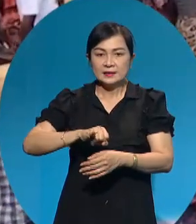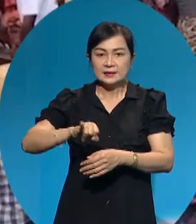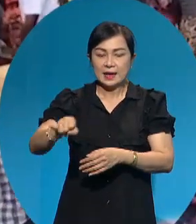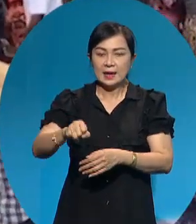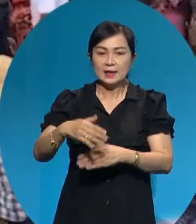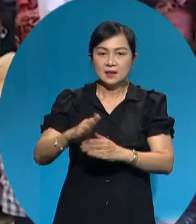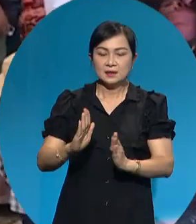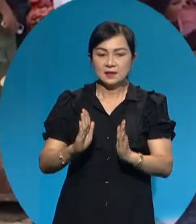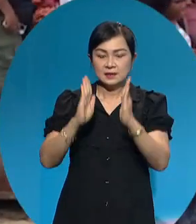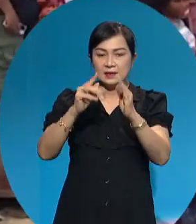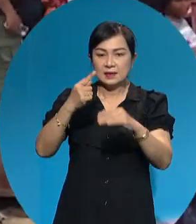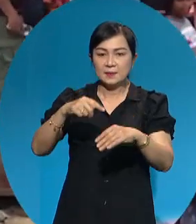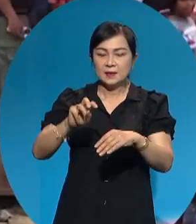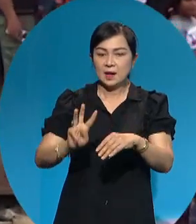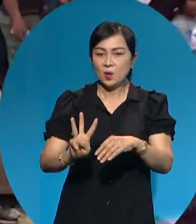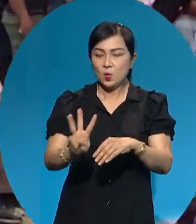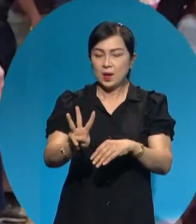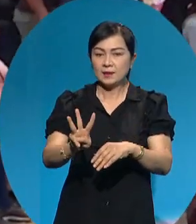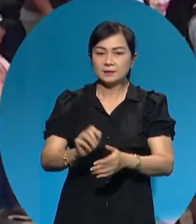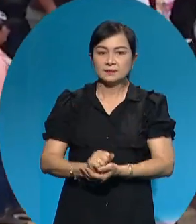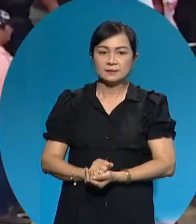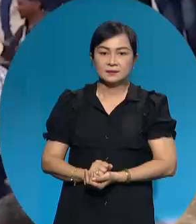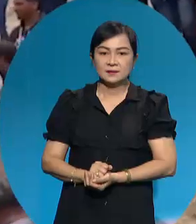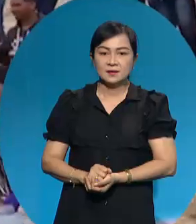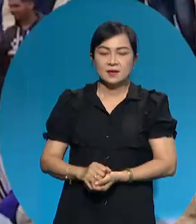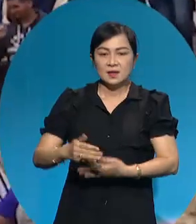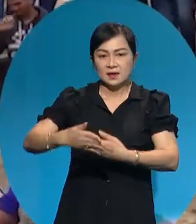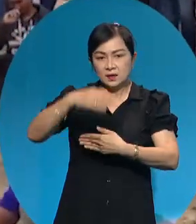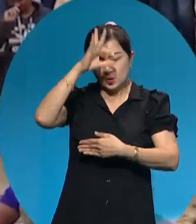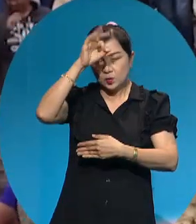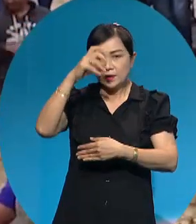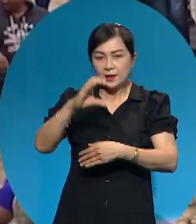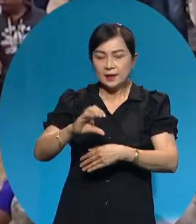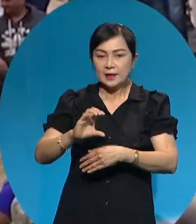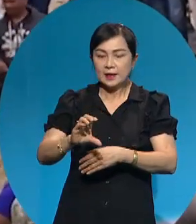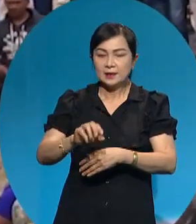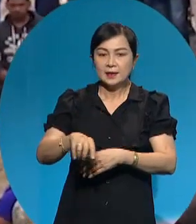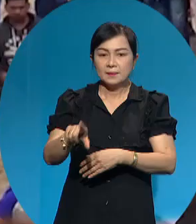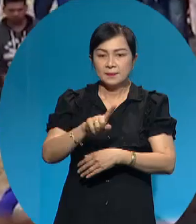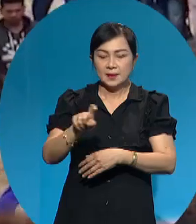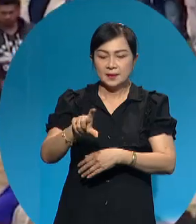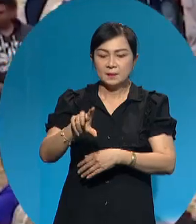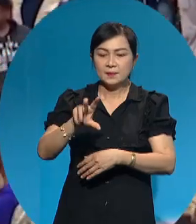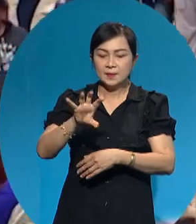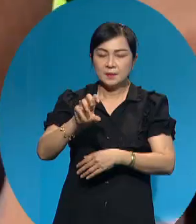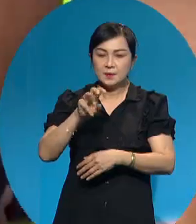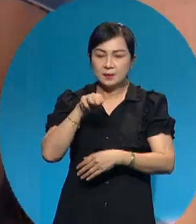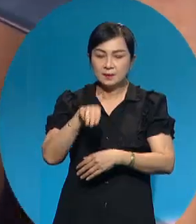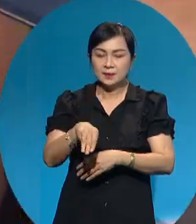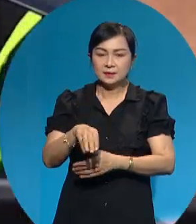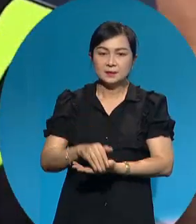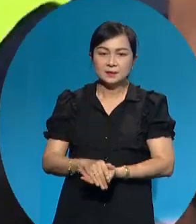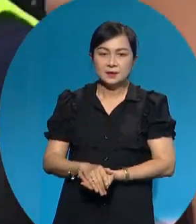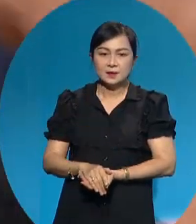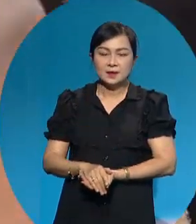lánh cần thị trấn La paraga bang boliva nơi này cách thủ đô caracas khoảng 750 km về phía Đông Nam